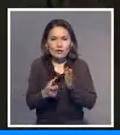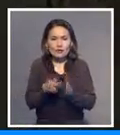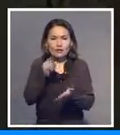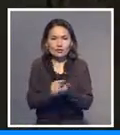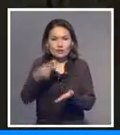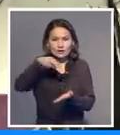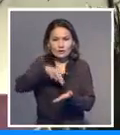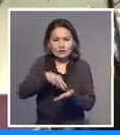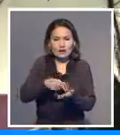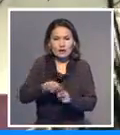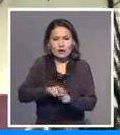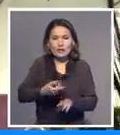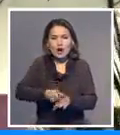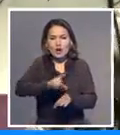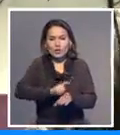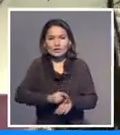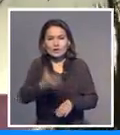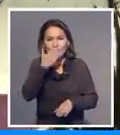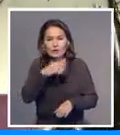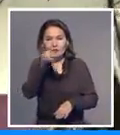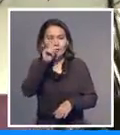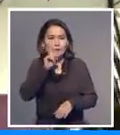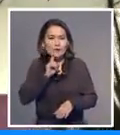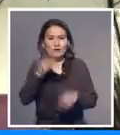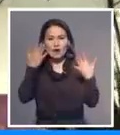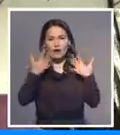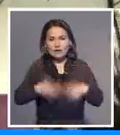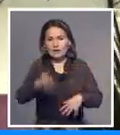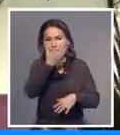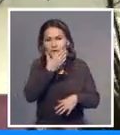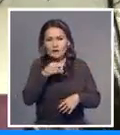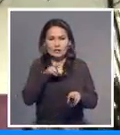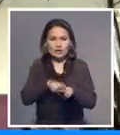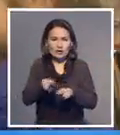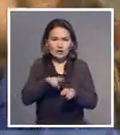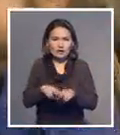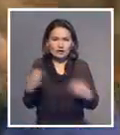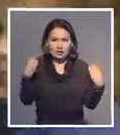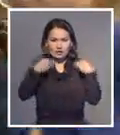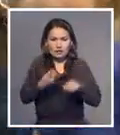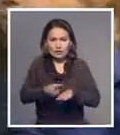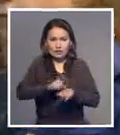бәрі артта қалды. Есім мұрныңды жаратын мұндай әдемі көйлек киген мен бақыттымын.